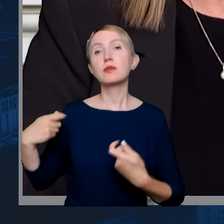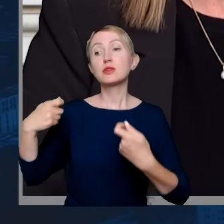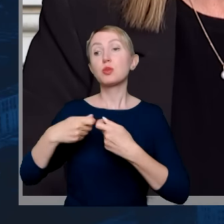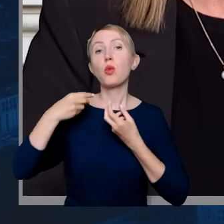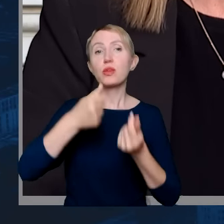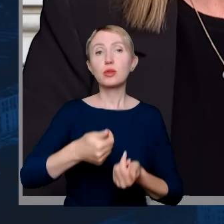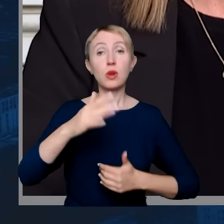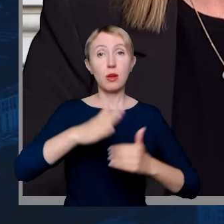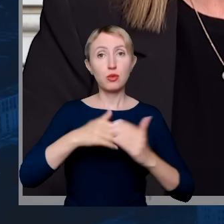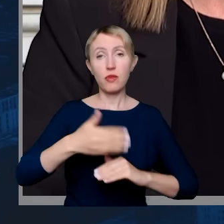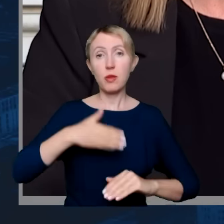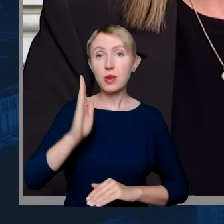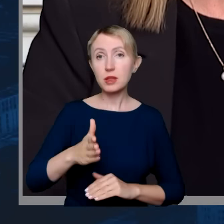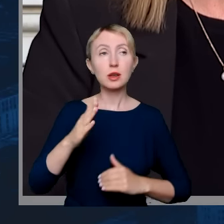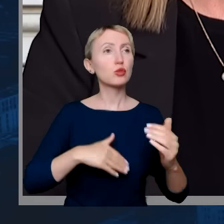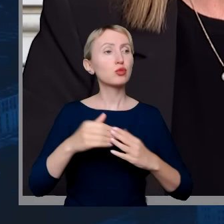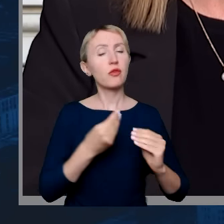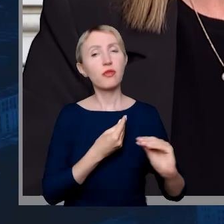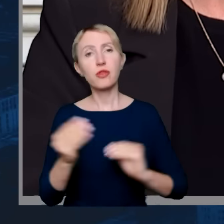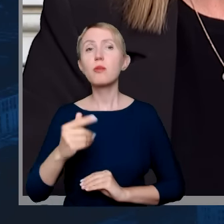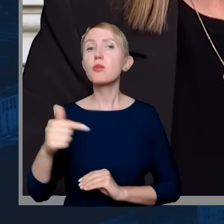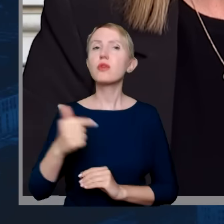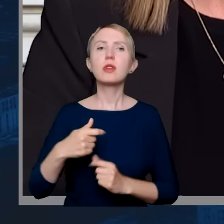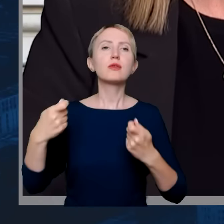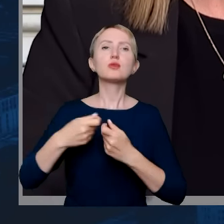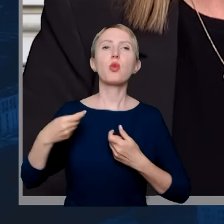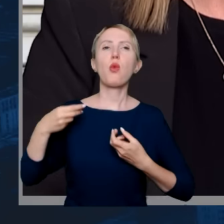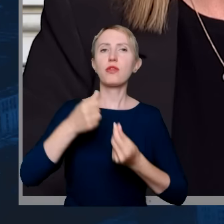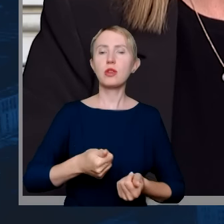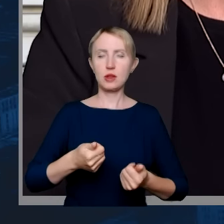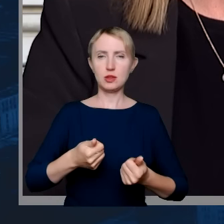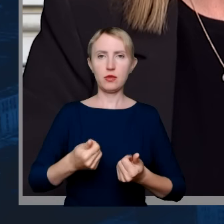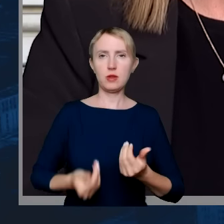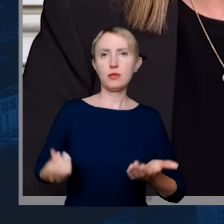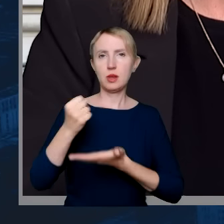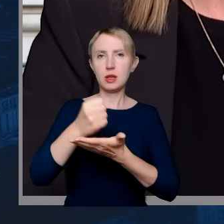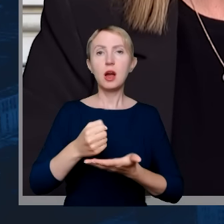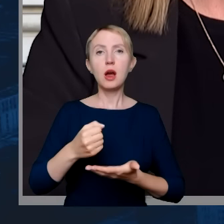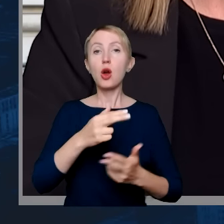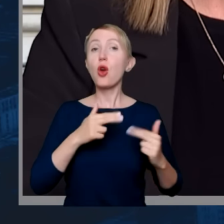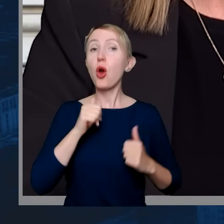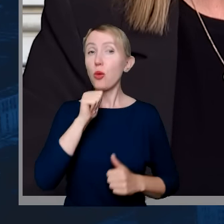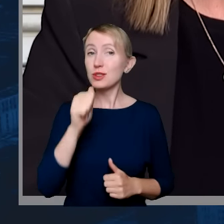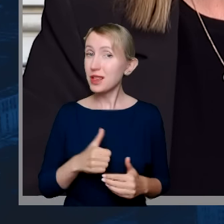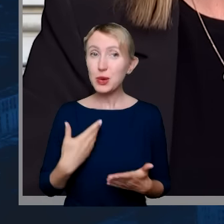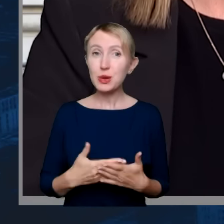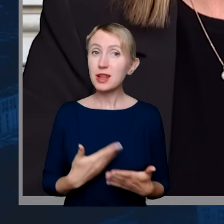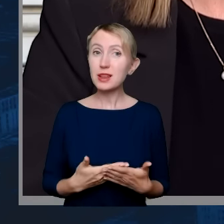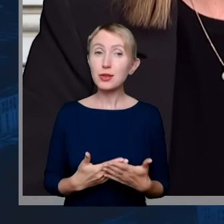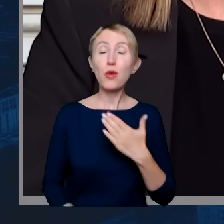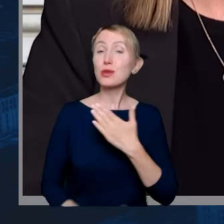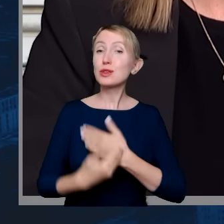powstanie, zostanie rozbudowana, powinna być współfinansowana przez Komisję Europejską, dlatego że to jest wschodnia granica